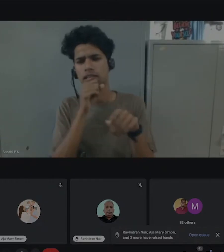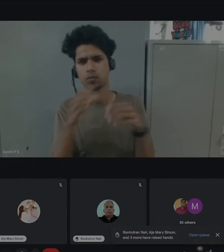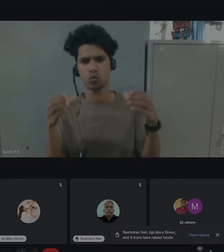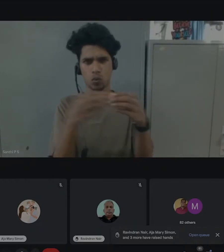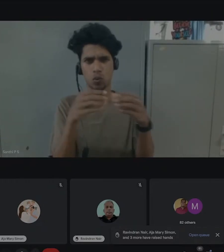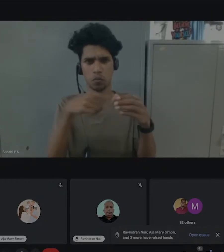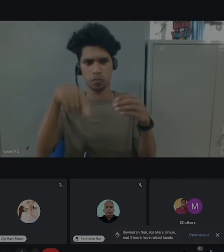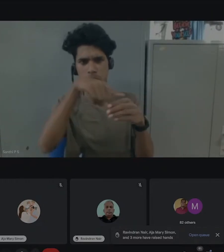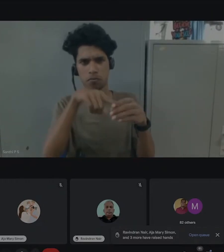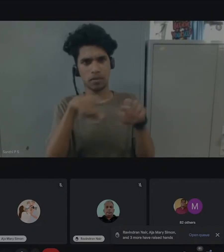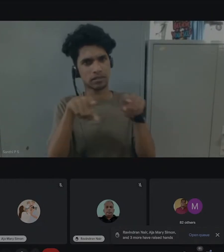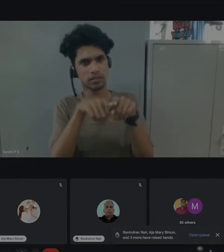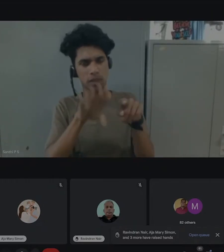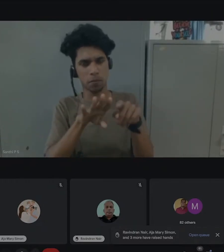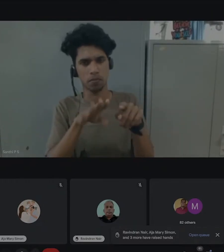ഏജ് ഗ്രൂപ്പിലുള്ള കുട്ടികളുമായി